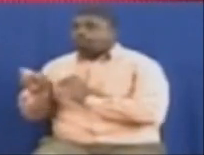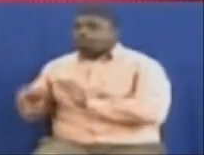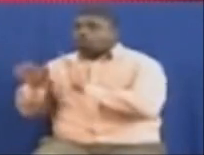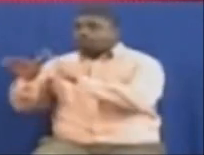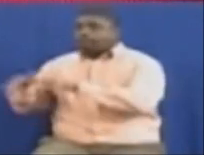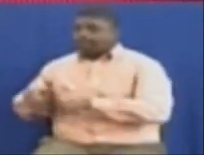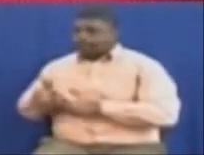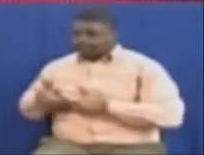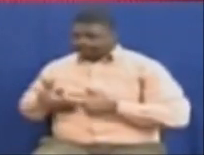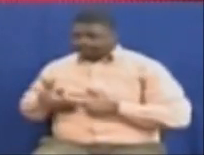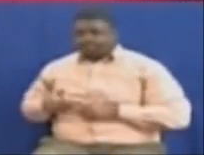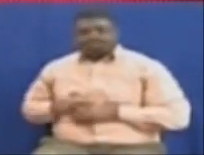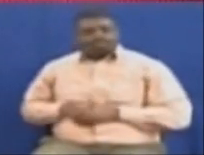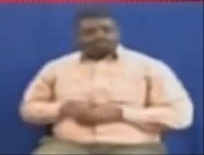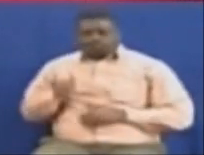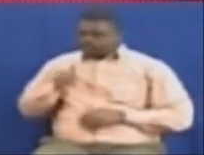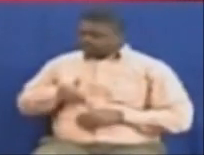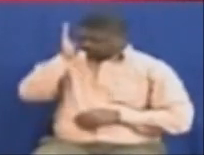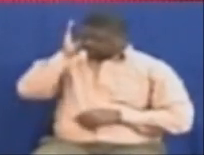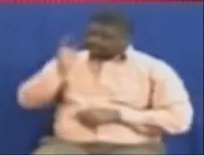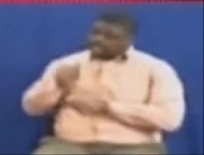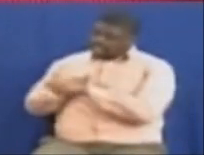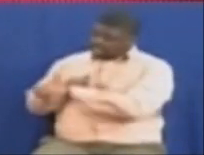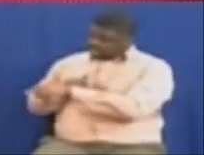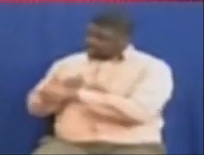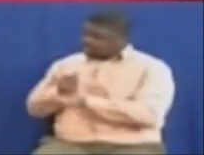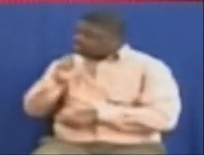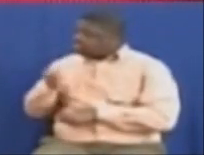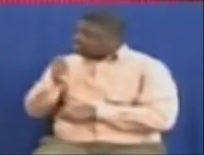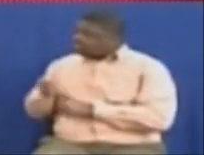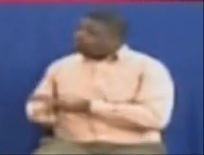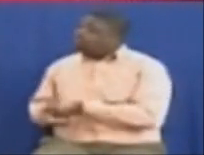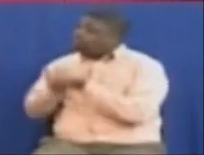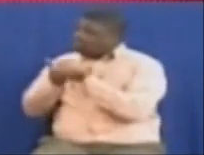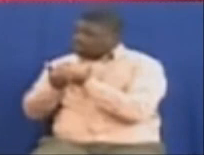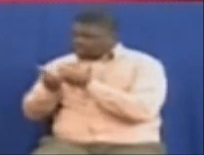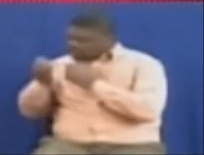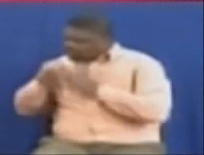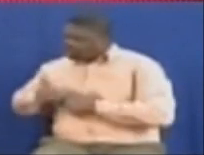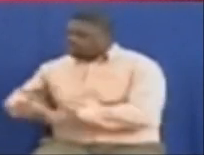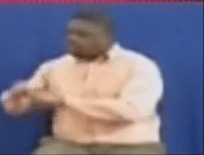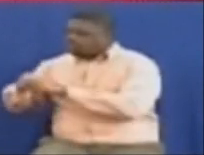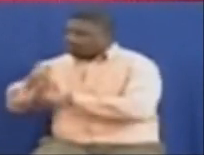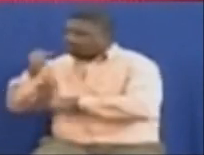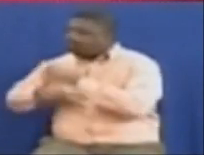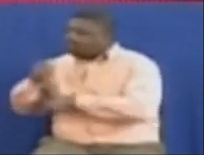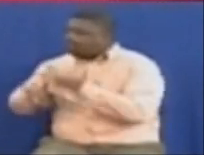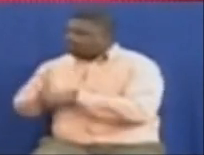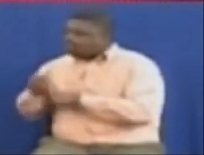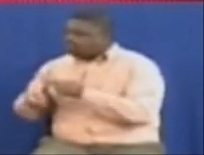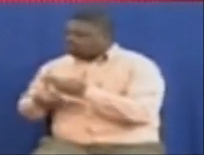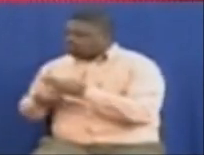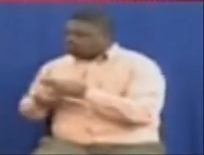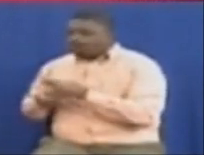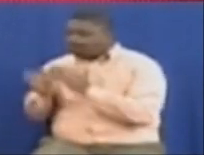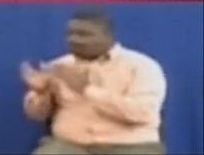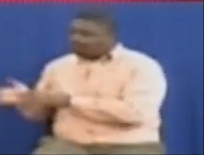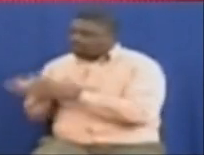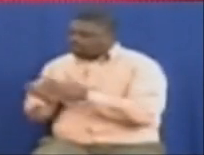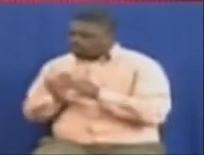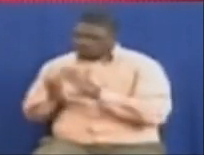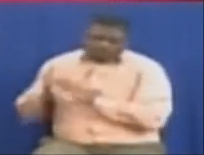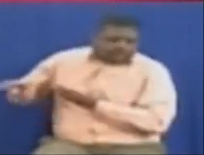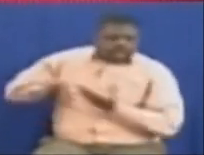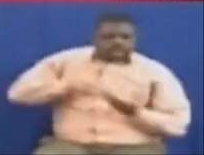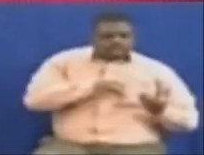Mheshimiwa, tunaendelea na swali la Mheshimiwa Aza Hilal Hamad, mbunge wa viti maalum. Swali lake linauliza, je,